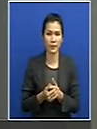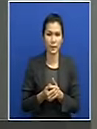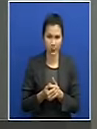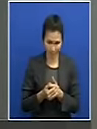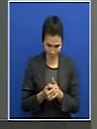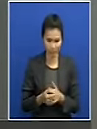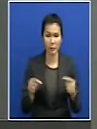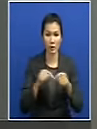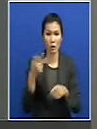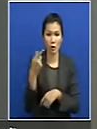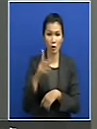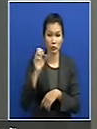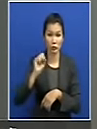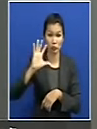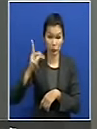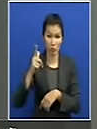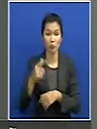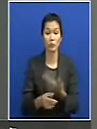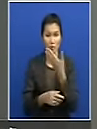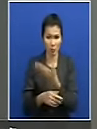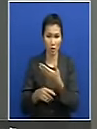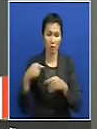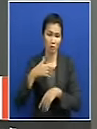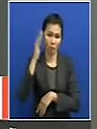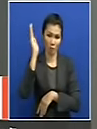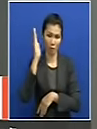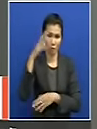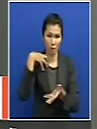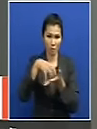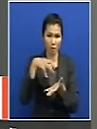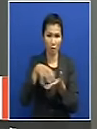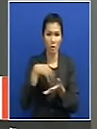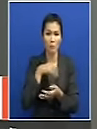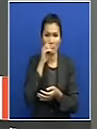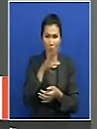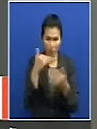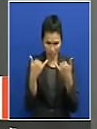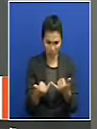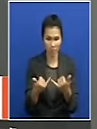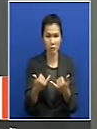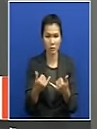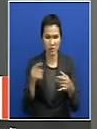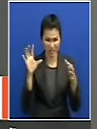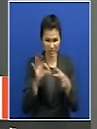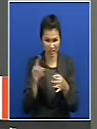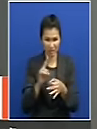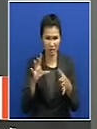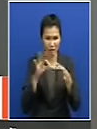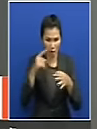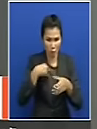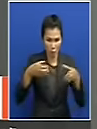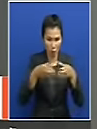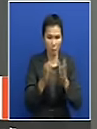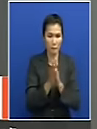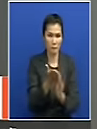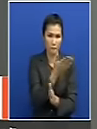กับและทางคสช.โดยพันเอกวินไทยสุวารีโฆษกคณะรักษาความสงบแห่งชาติพูดถึงเรื่องนี้เหมือนกันบอกว่าการเคลื่อนไหว